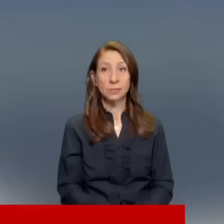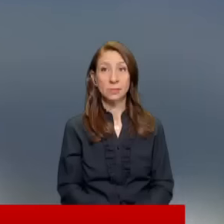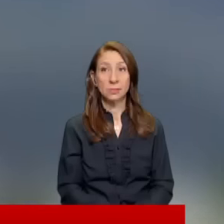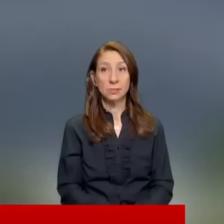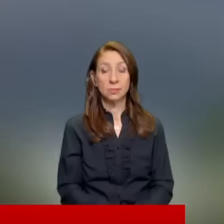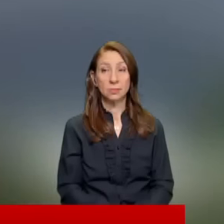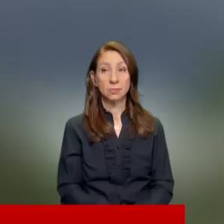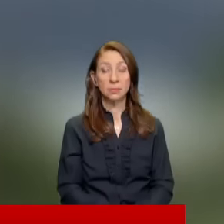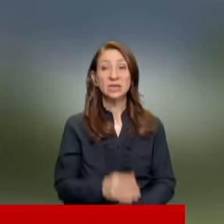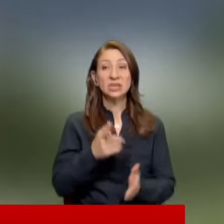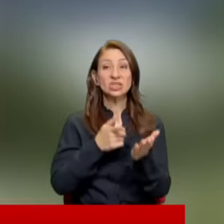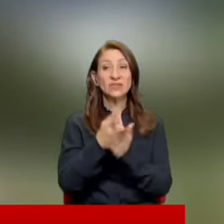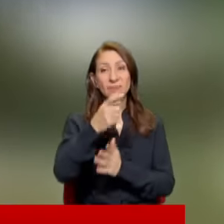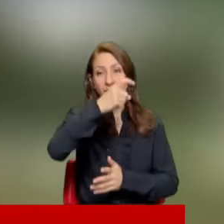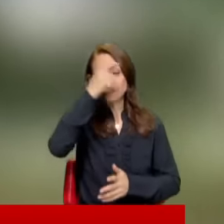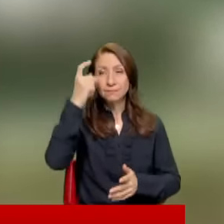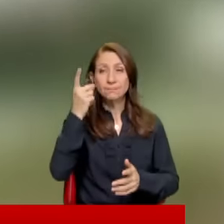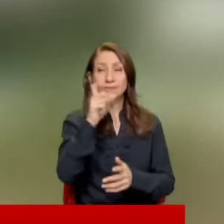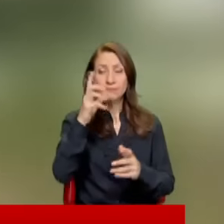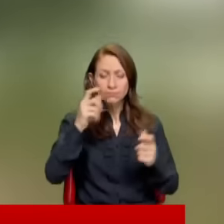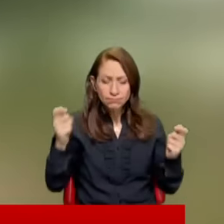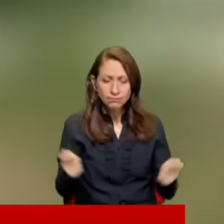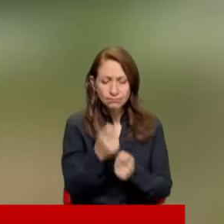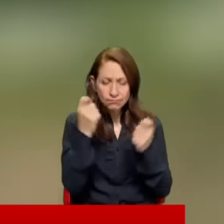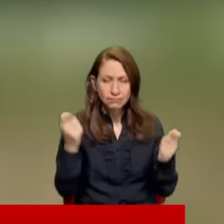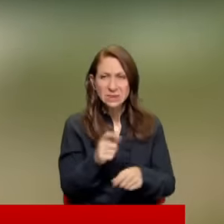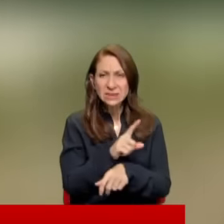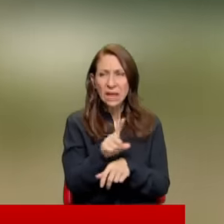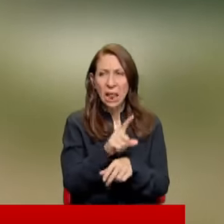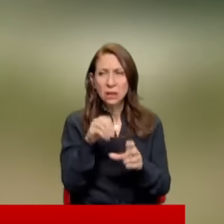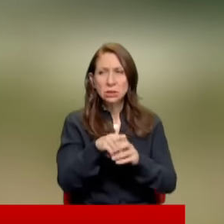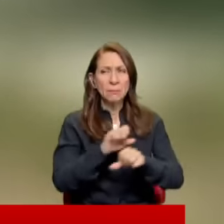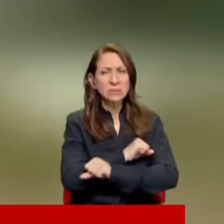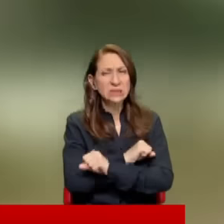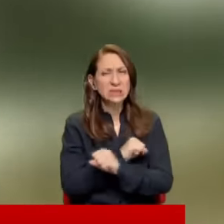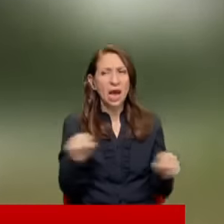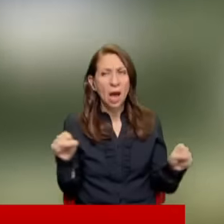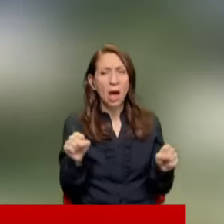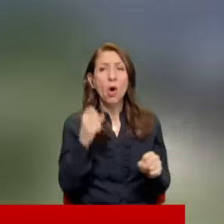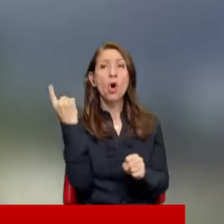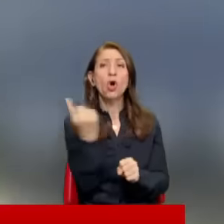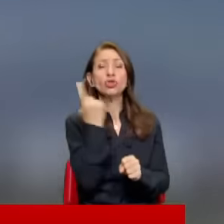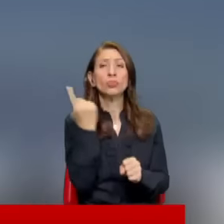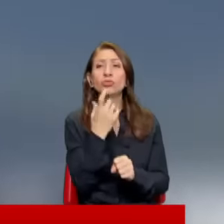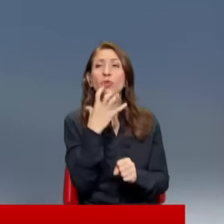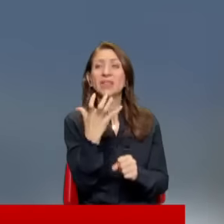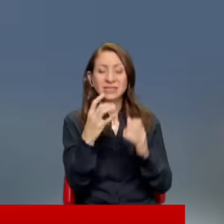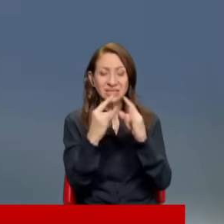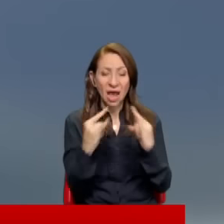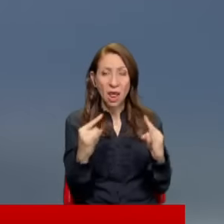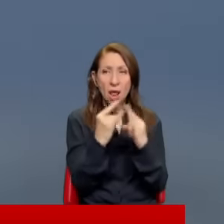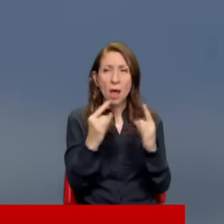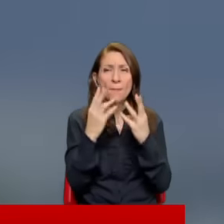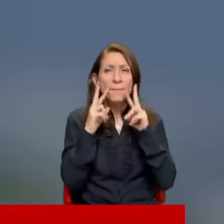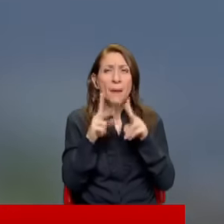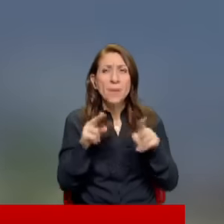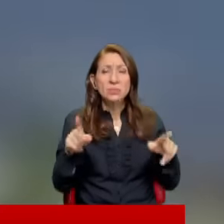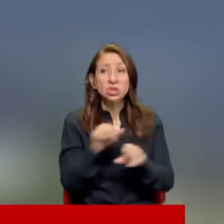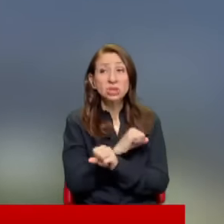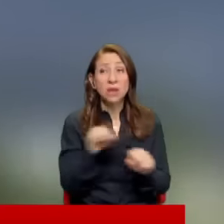görüntüsü çiftçinin emeği aylarca döktüğü alın teri Saniyeler içinde heba oldu Hortum domates seraların yerle bir etti